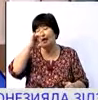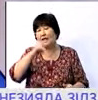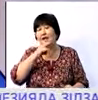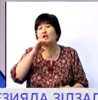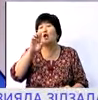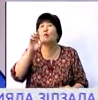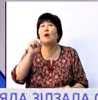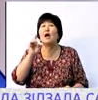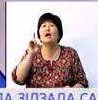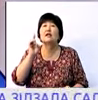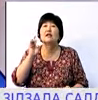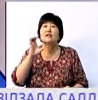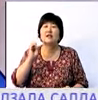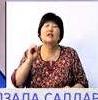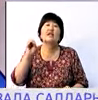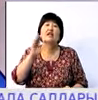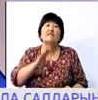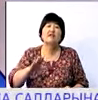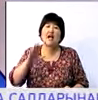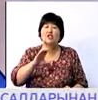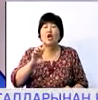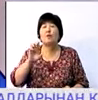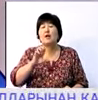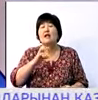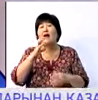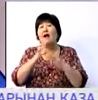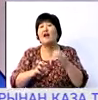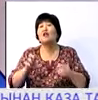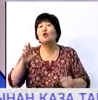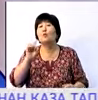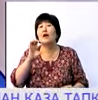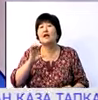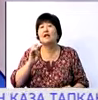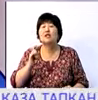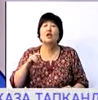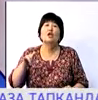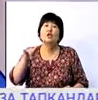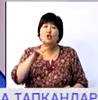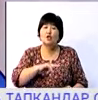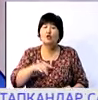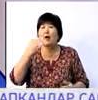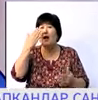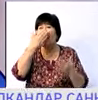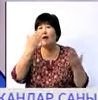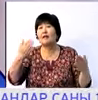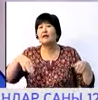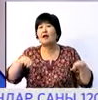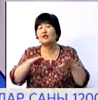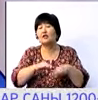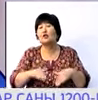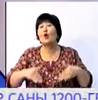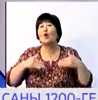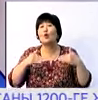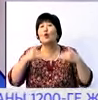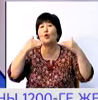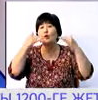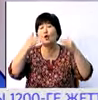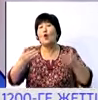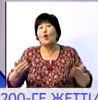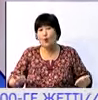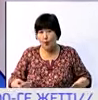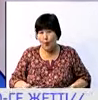барысы, Еуразия барысы, әлем барысы болып республикалықты халықаралық деңгейге дейін көтерілуі